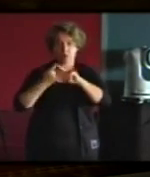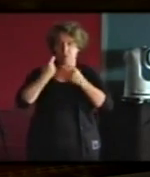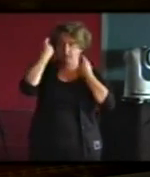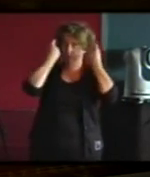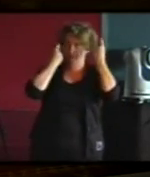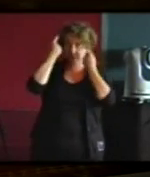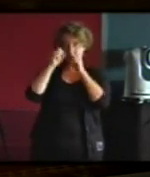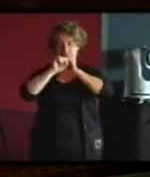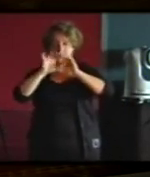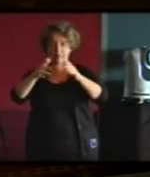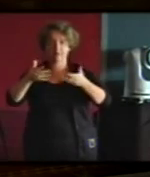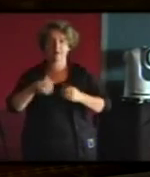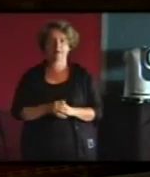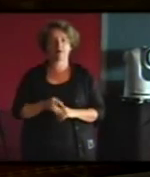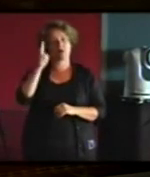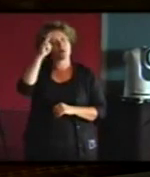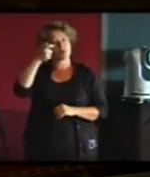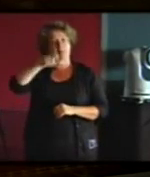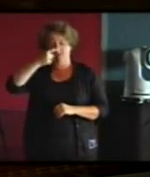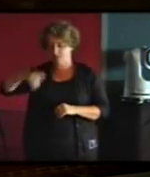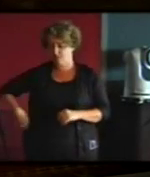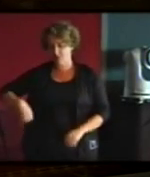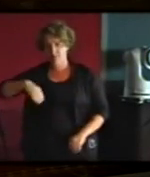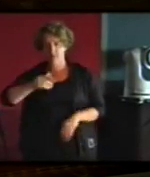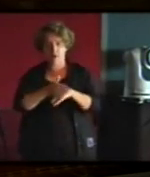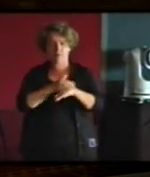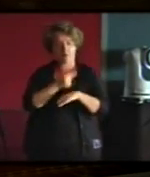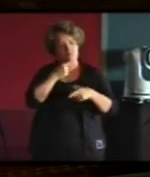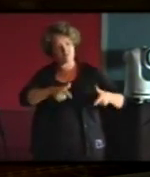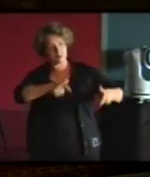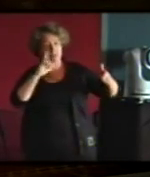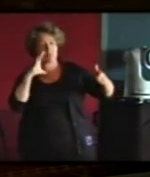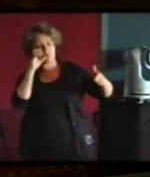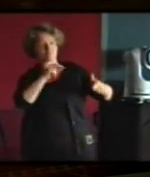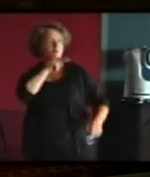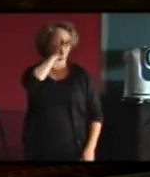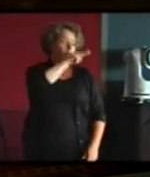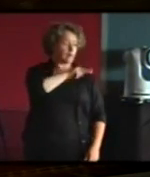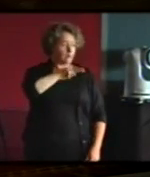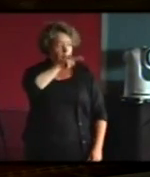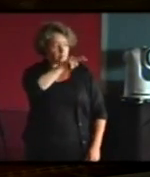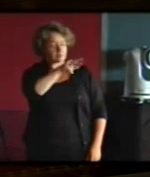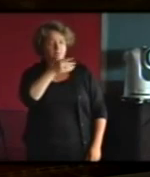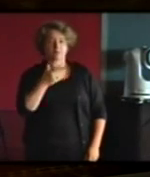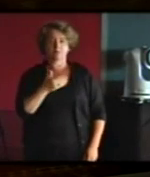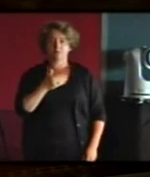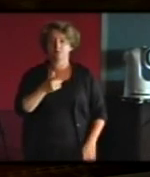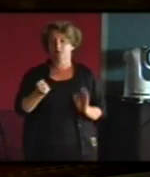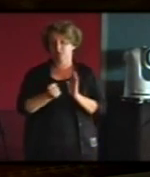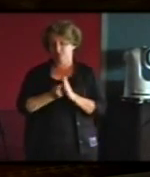donc tout investisseur, moi quand je regarde un immeuble et que je dois acheter, même s'il est